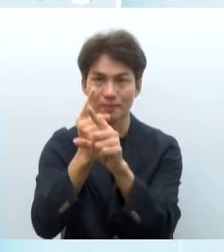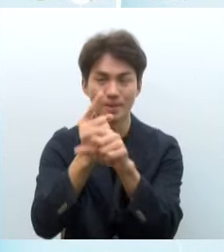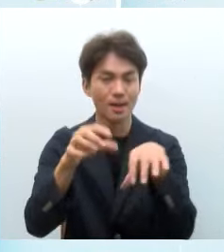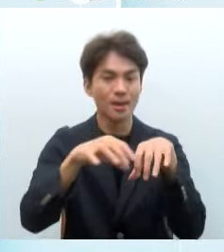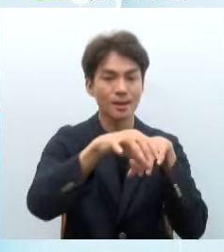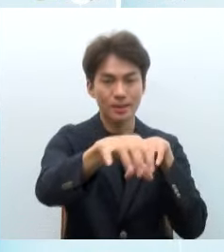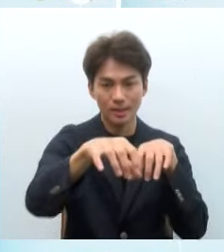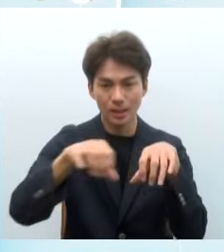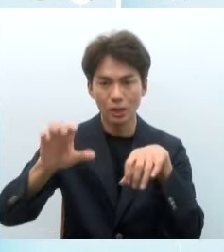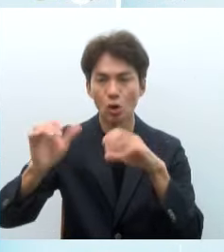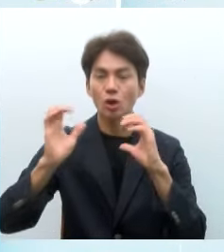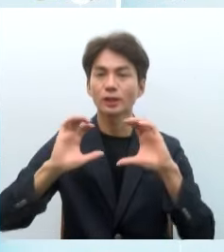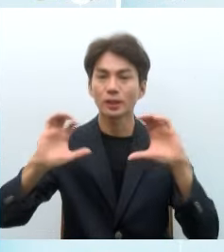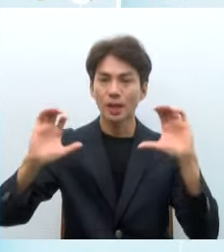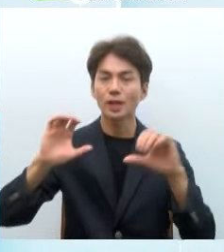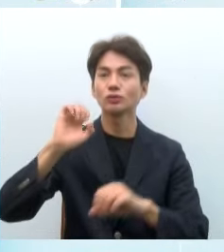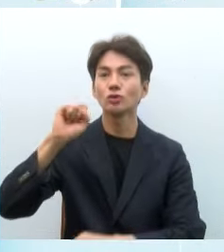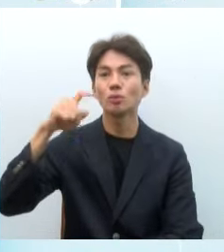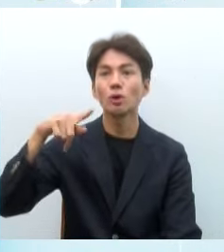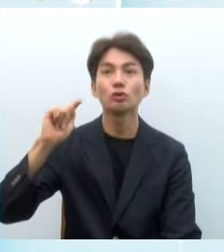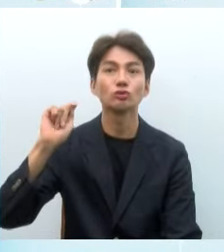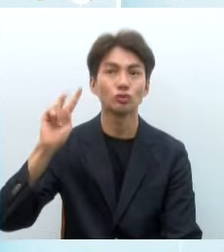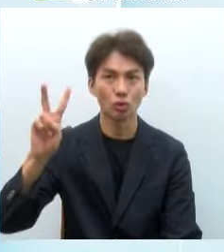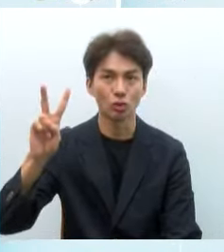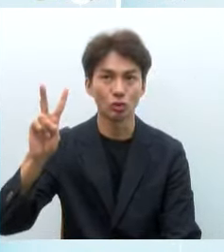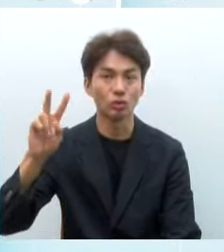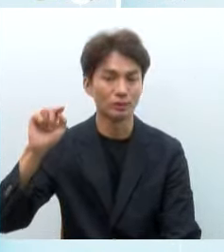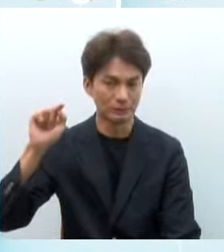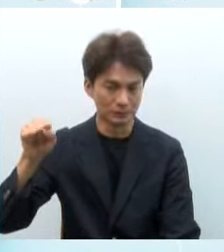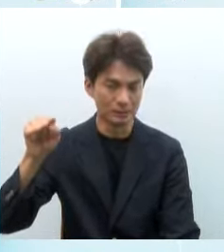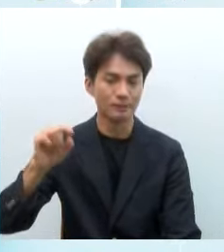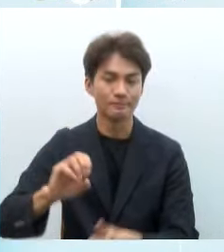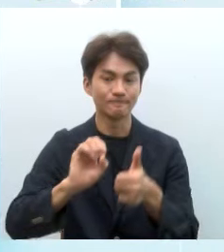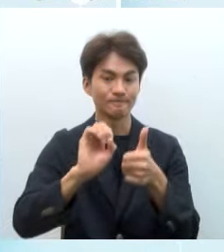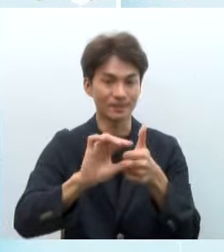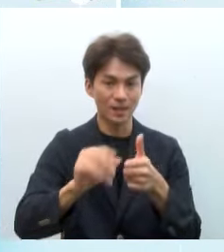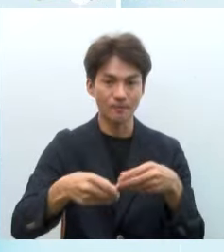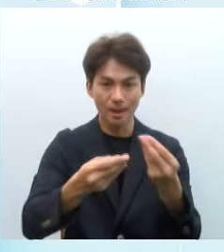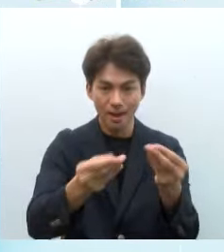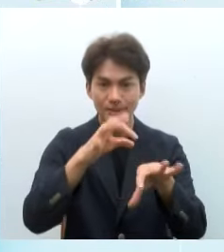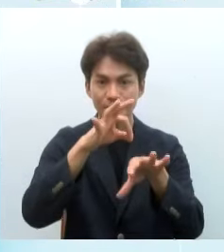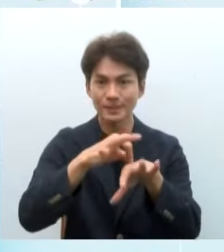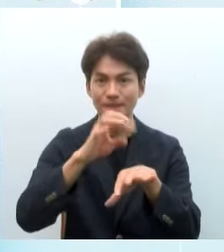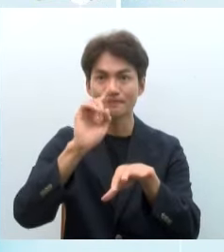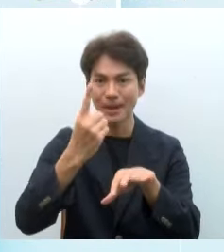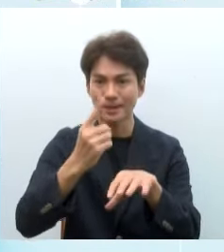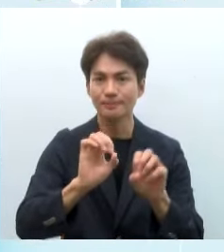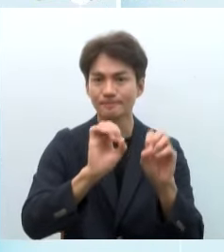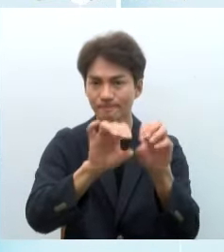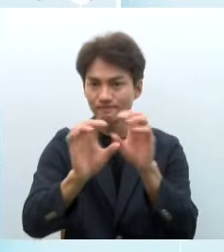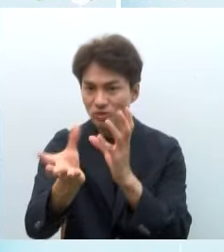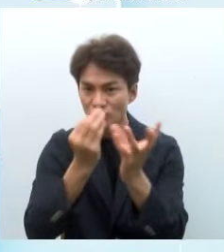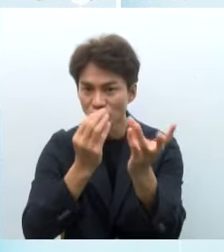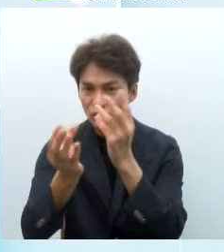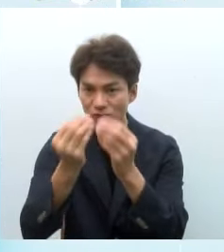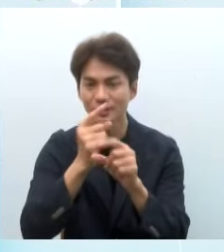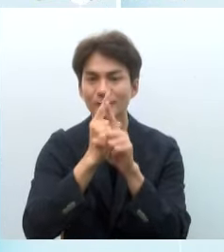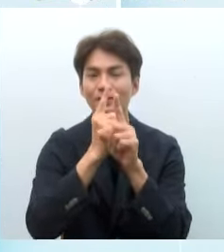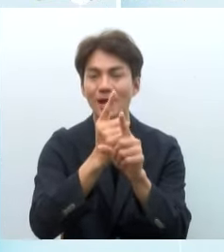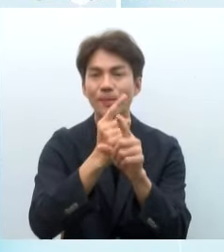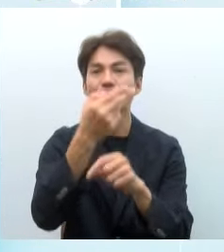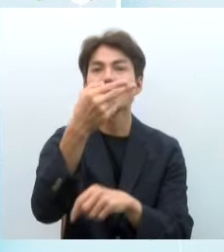ชการของสปท.เนี่ยก็ได้แนะนำให้น้องๆเนี่ยได้เรียนแล้วและส่วนที่3ที่ก